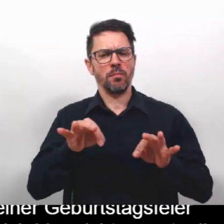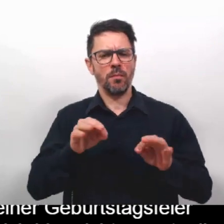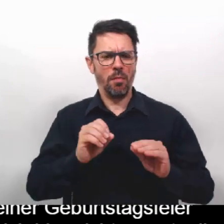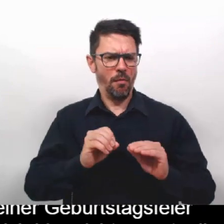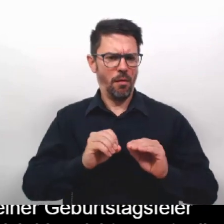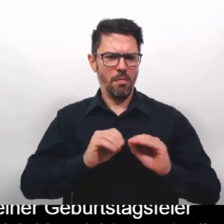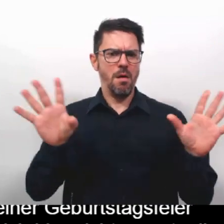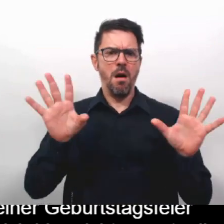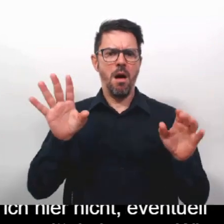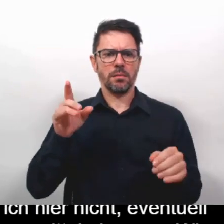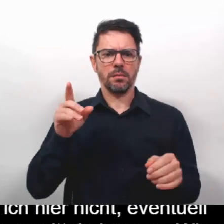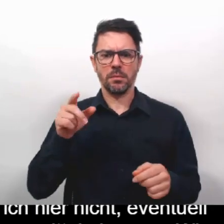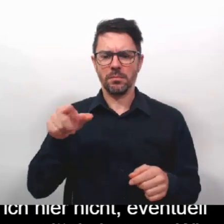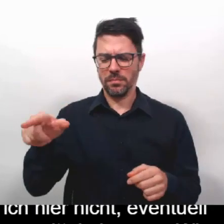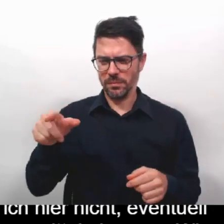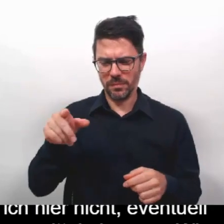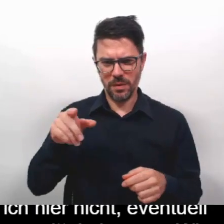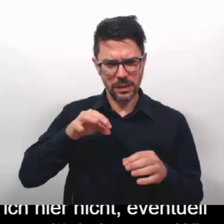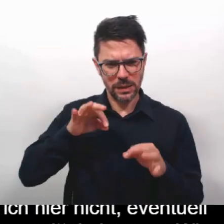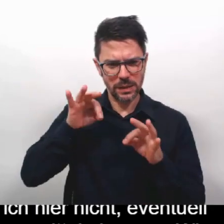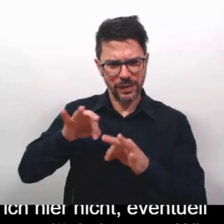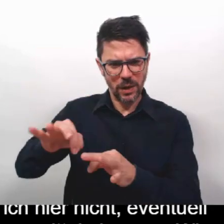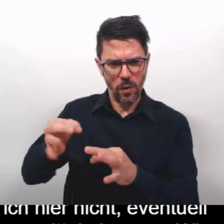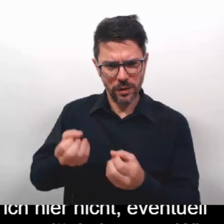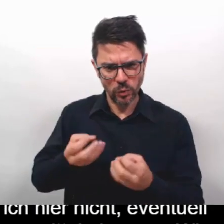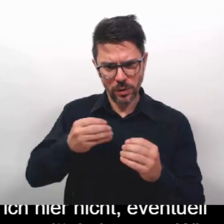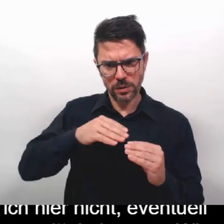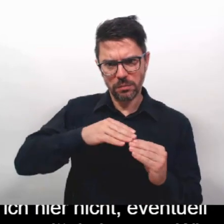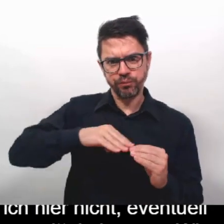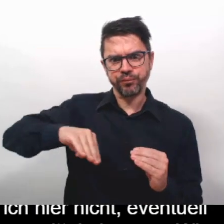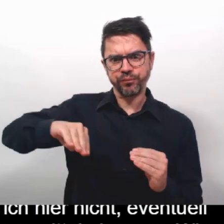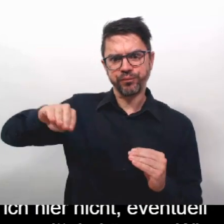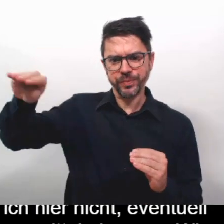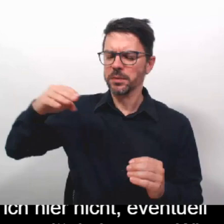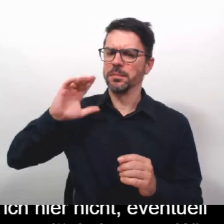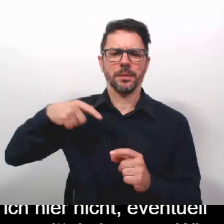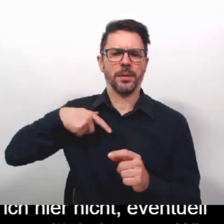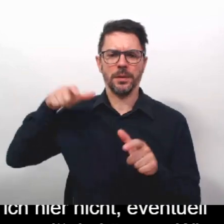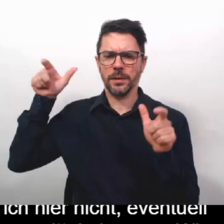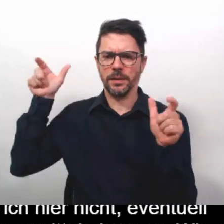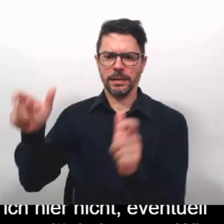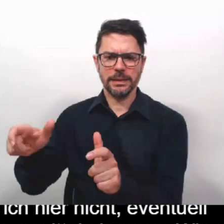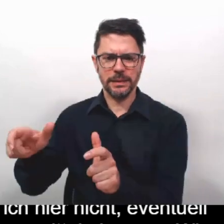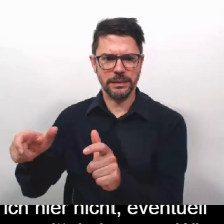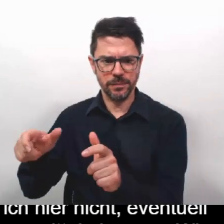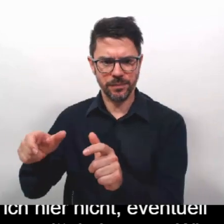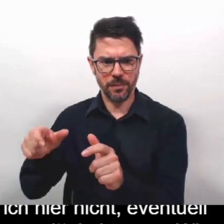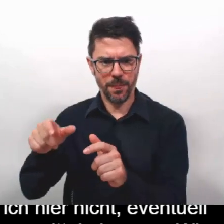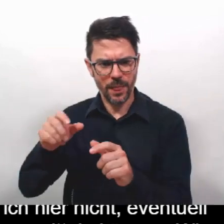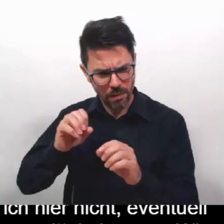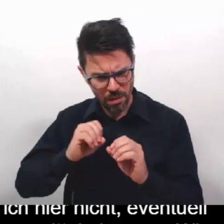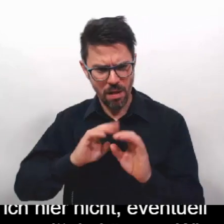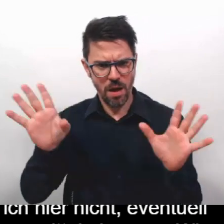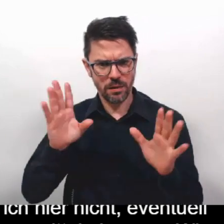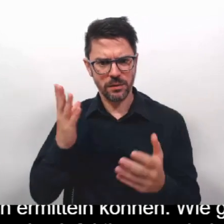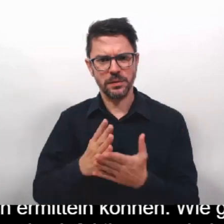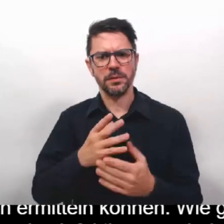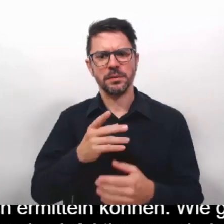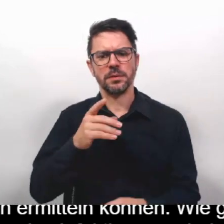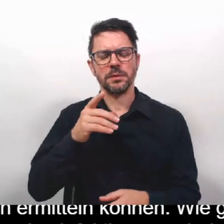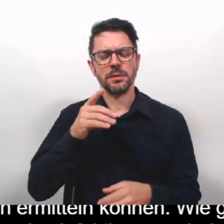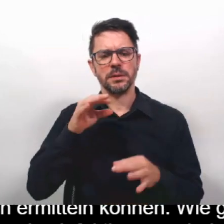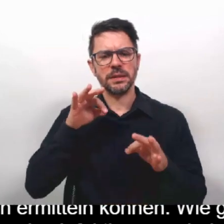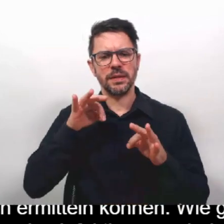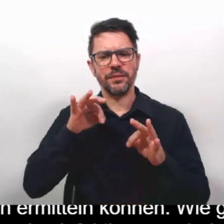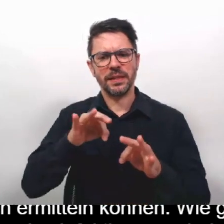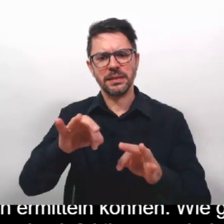er im Urlaub war, könnte sich bei sich zu Hause, wenn er in Bayern jetzt zu Hause ist, testen lassen an diesen kommunalen Testzentren, die wir haben. Und